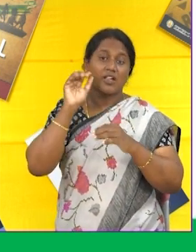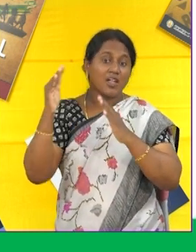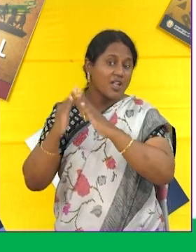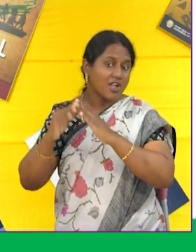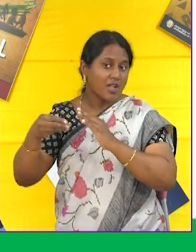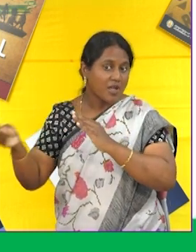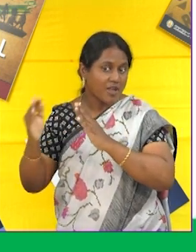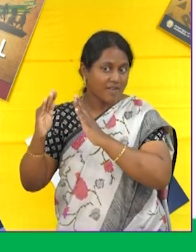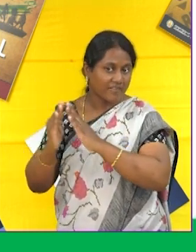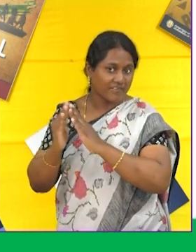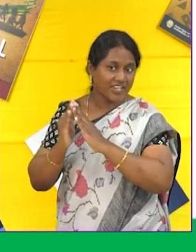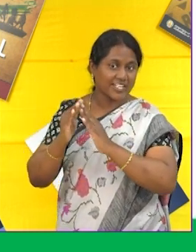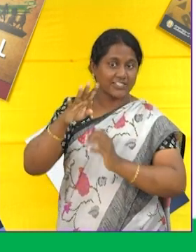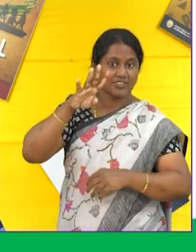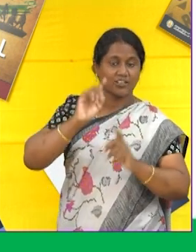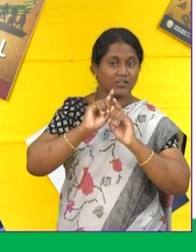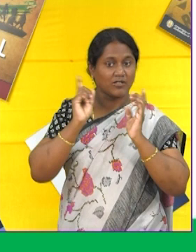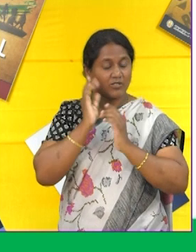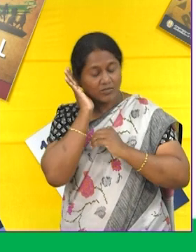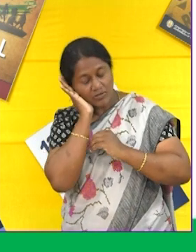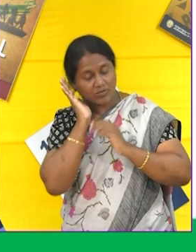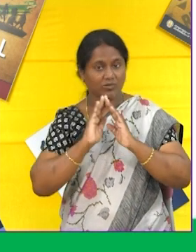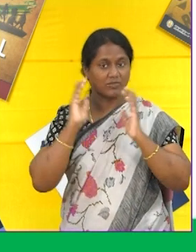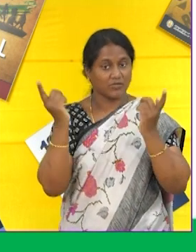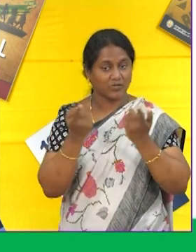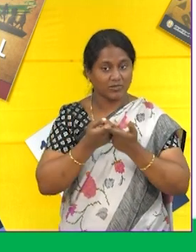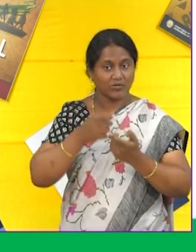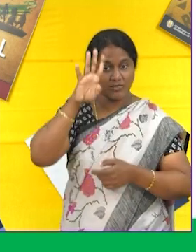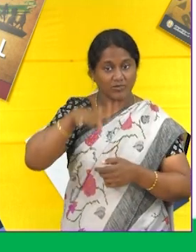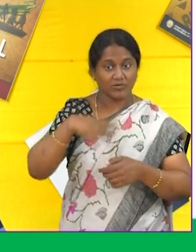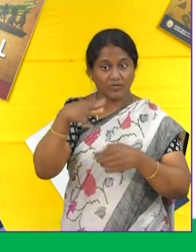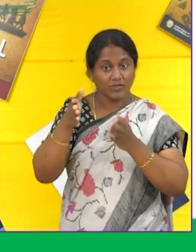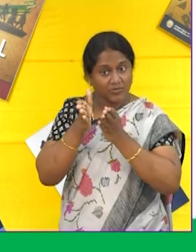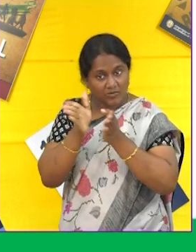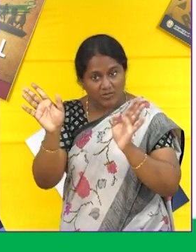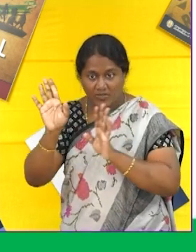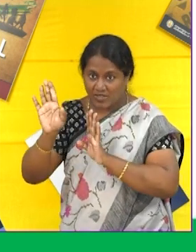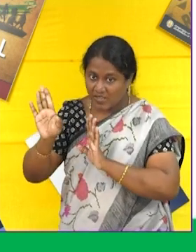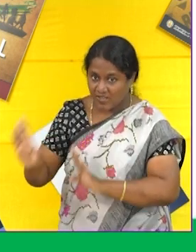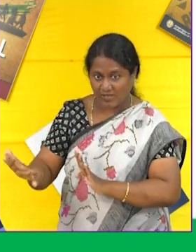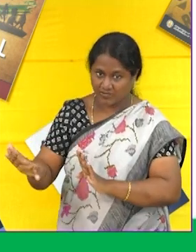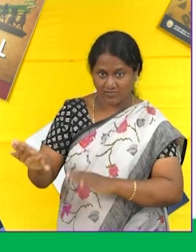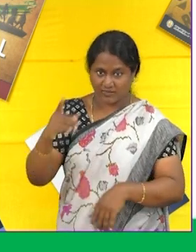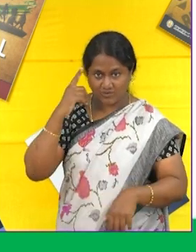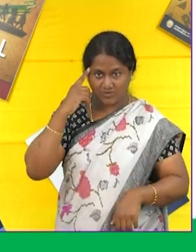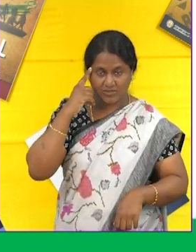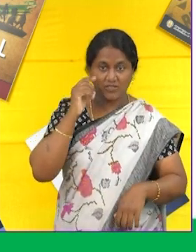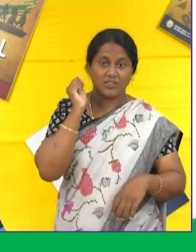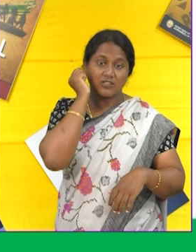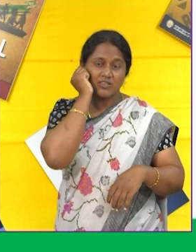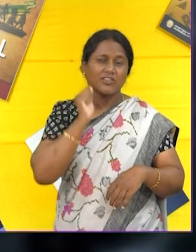pan of glass across the narrow space that separated the two houses. அம்மா என்ன பண்ணாங்க,